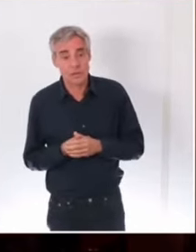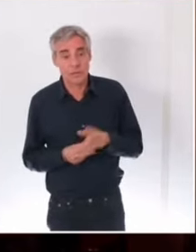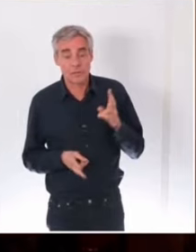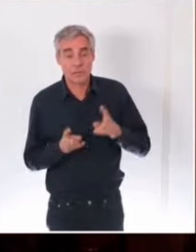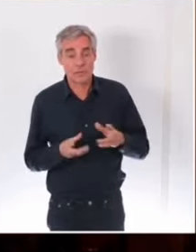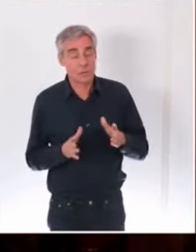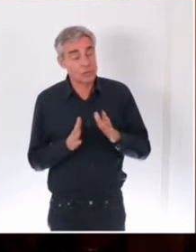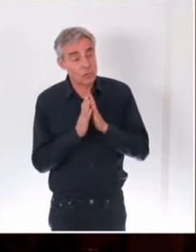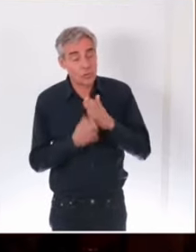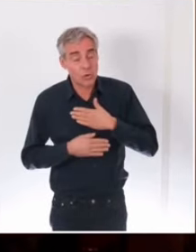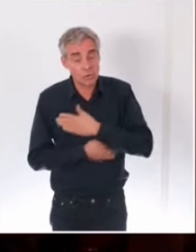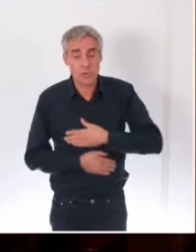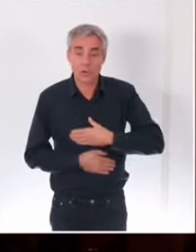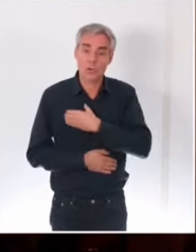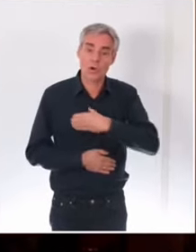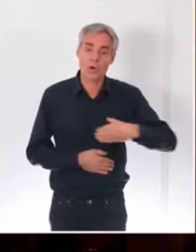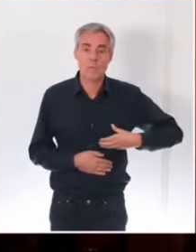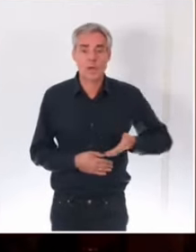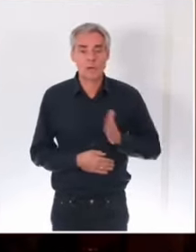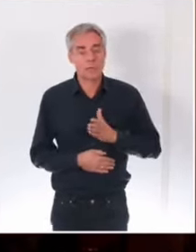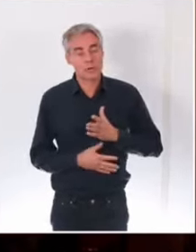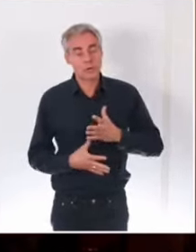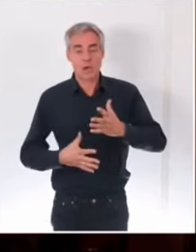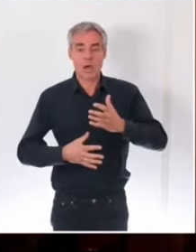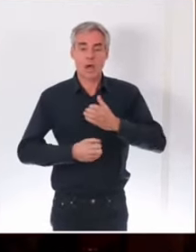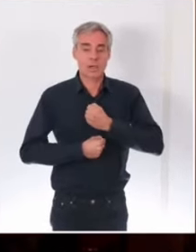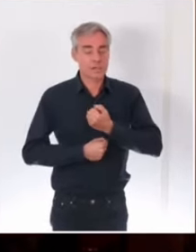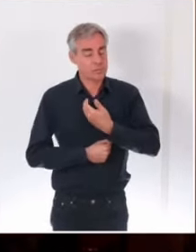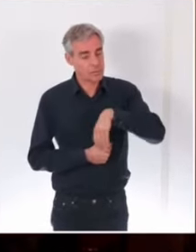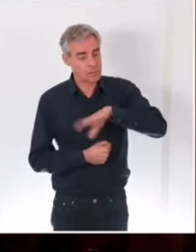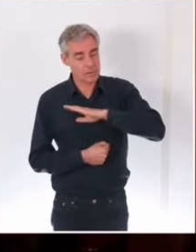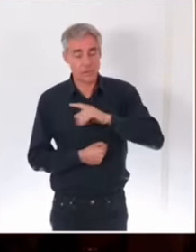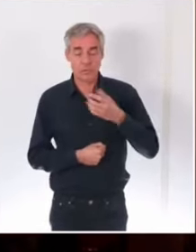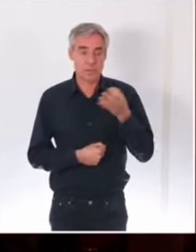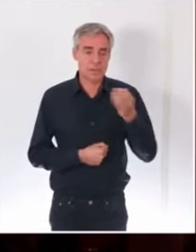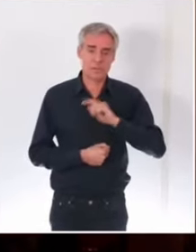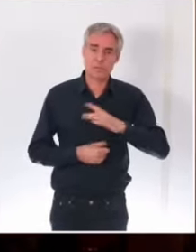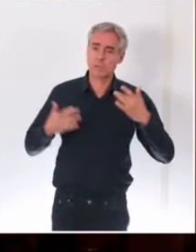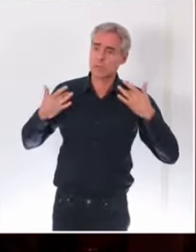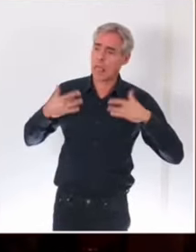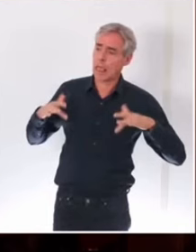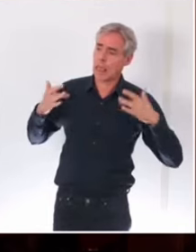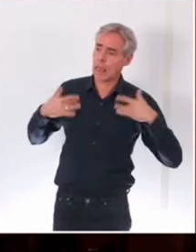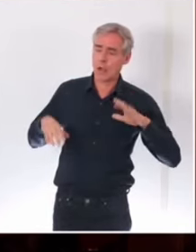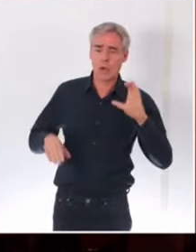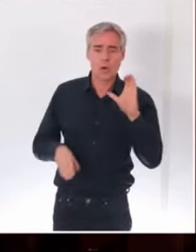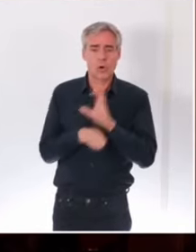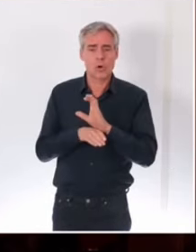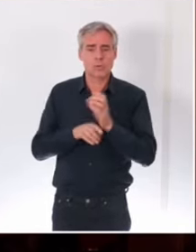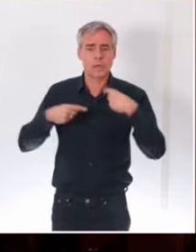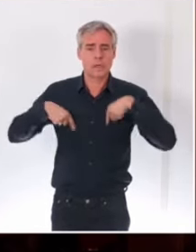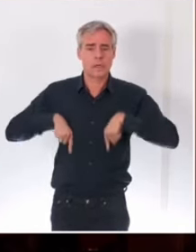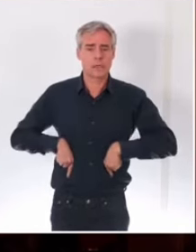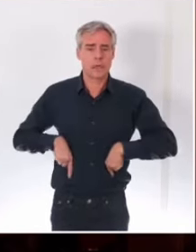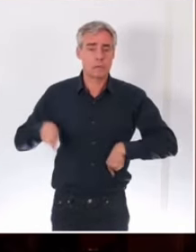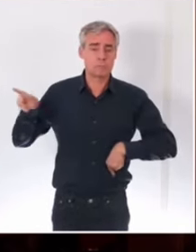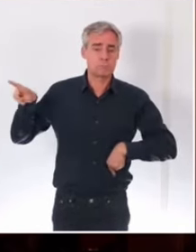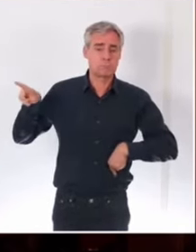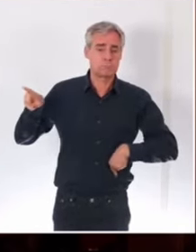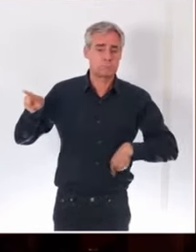de Bordeaux assume ses responsabilités et ne se défausse pas en permanence sur